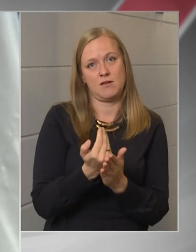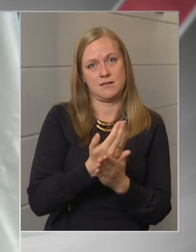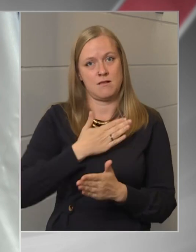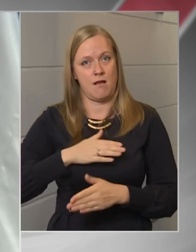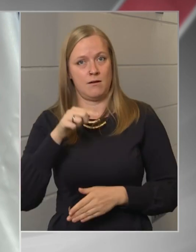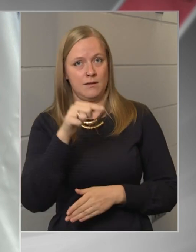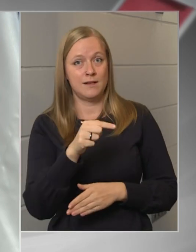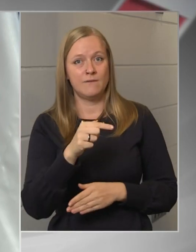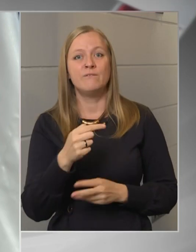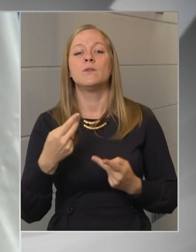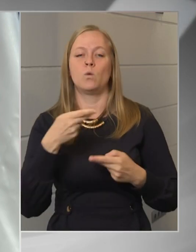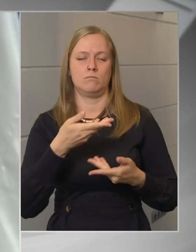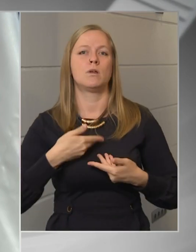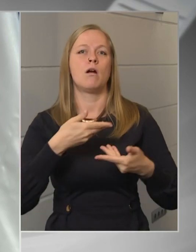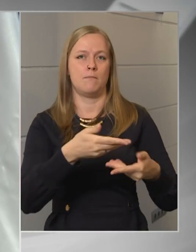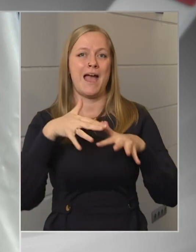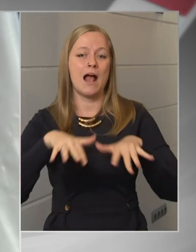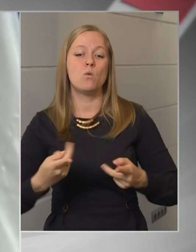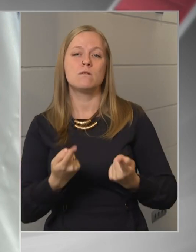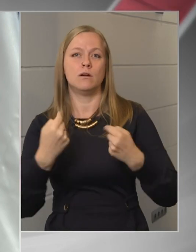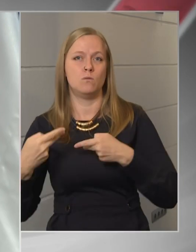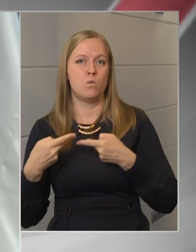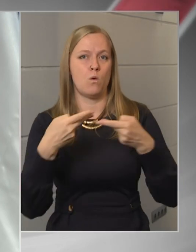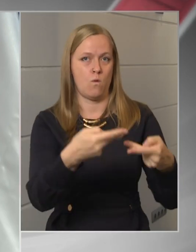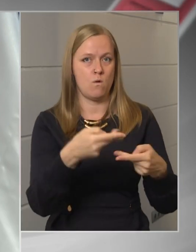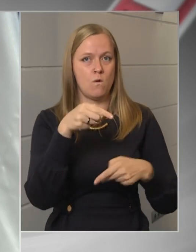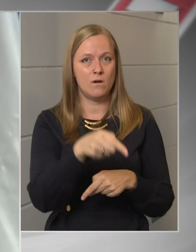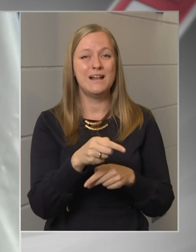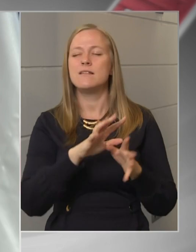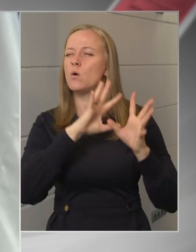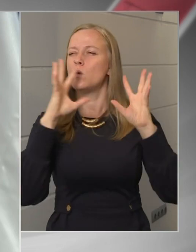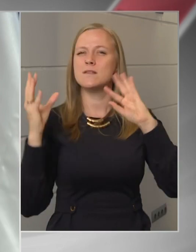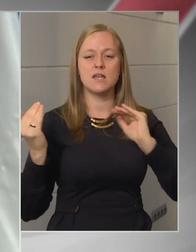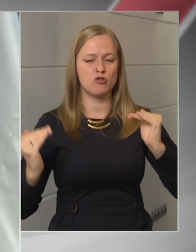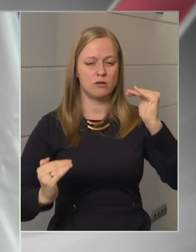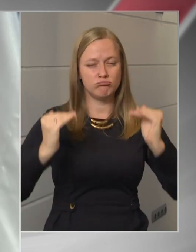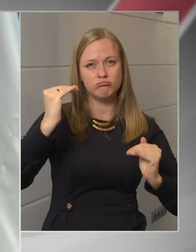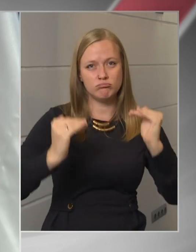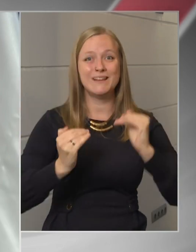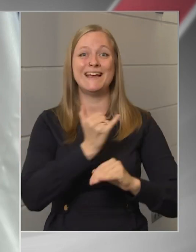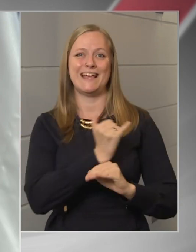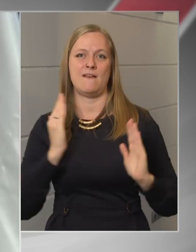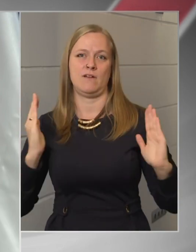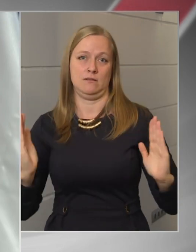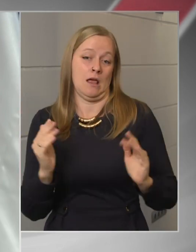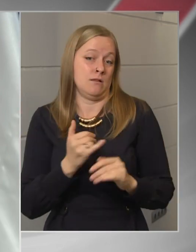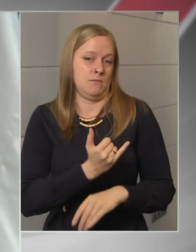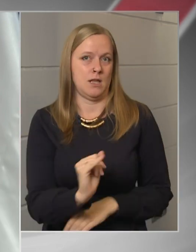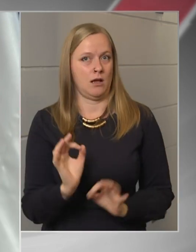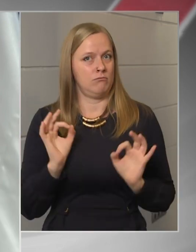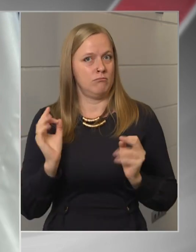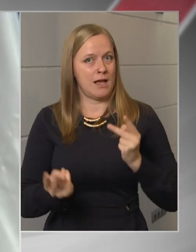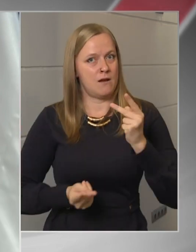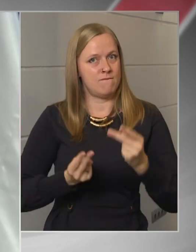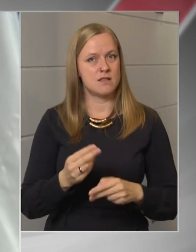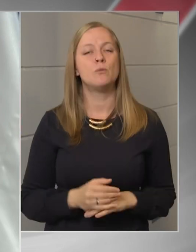és a hálózatból kell, hogy megkapja az energiát, ennek ezt összesíteni éves szinten összesítettük, és ez mindenki számára kedvező volt. Most a